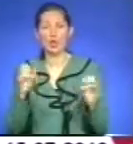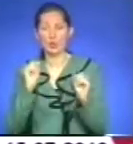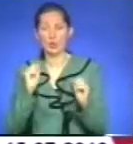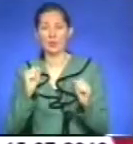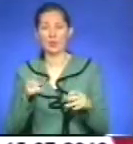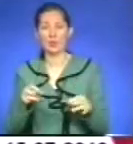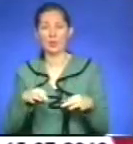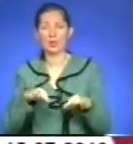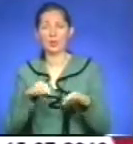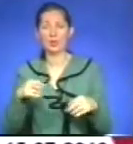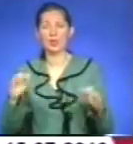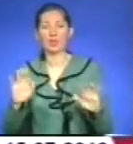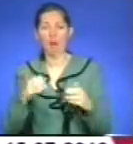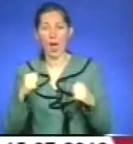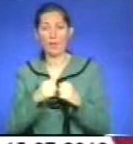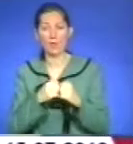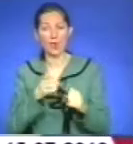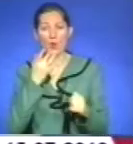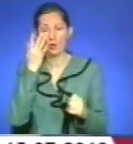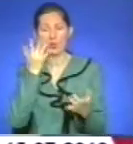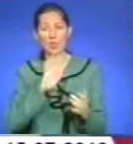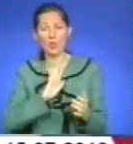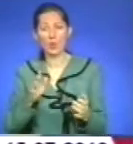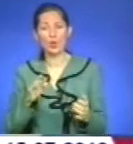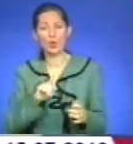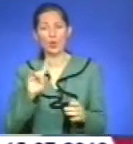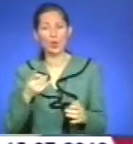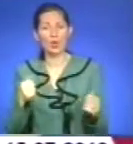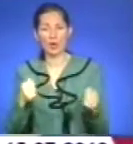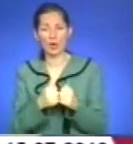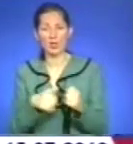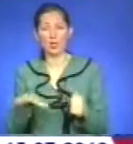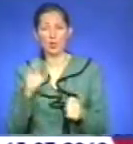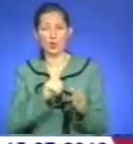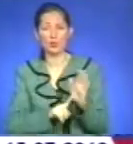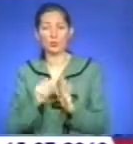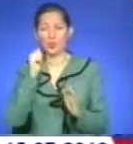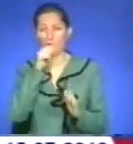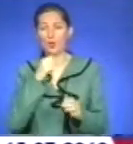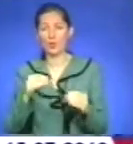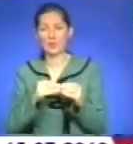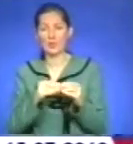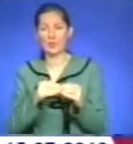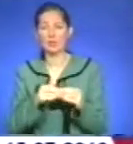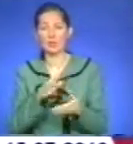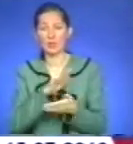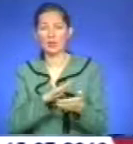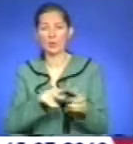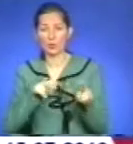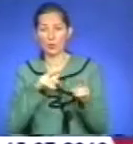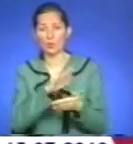транспорту. Наприклад, улітку ще не було жодної ДТП. Всього з початку року – 10. Спостерігається тенденція до